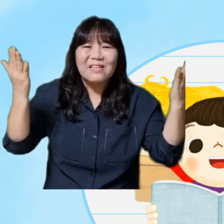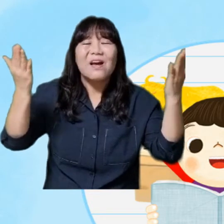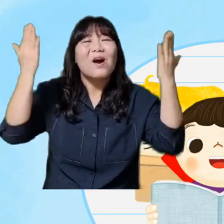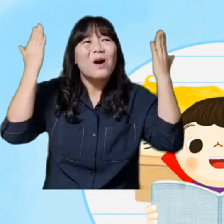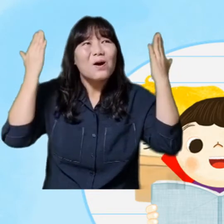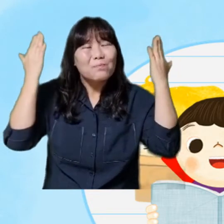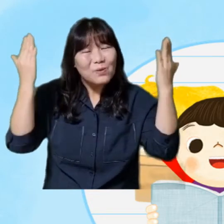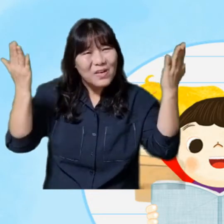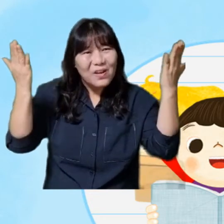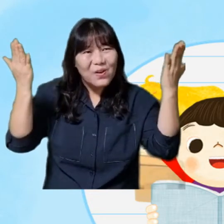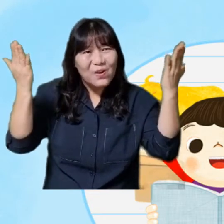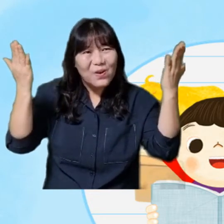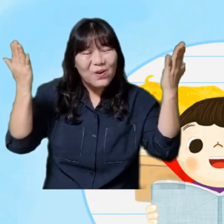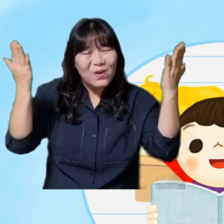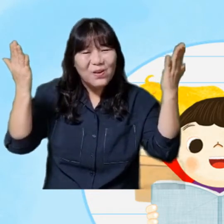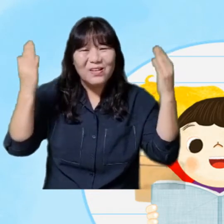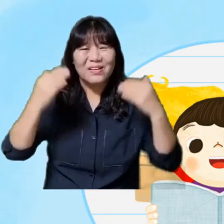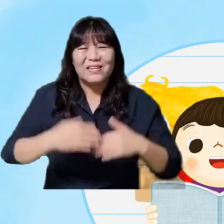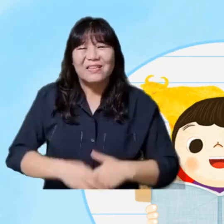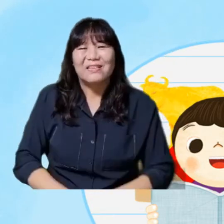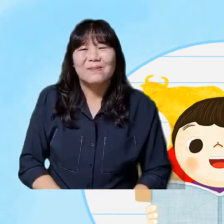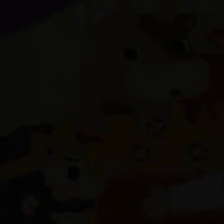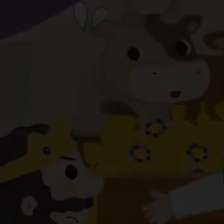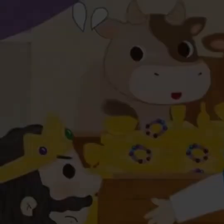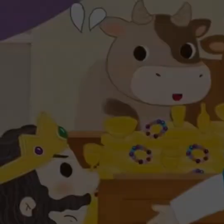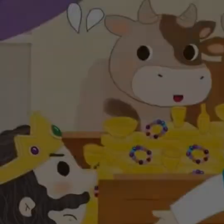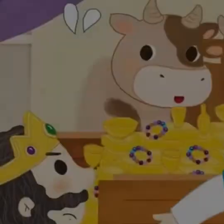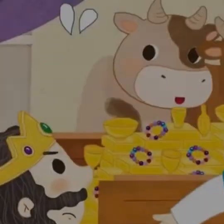하나님만 모셔요.